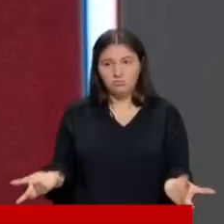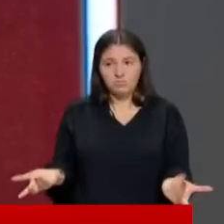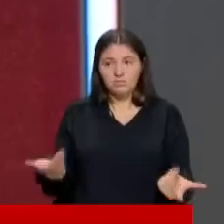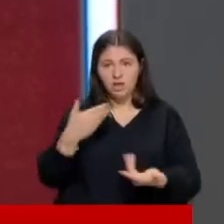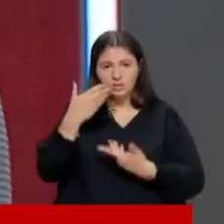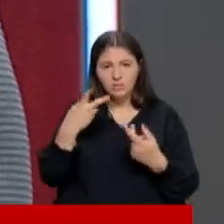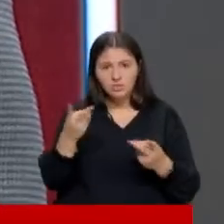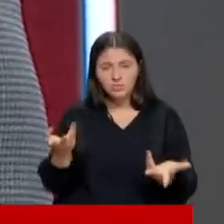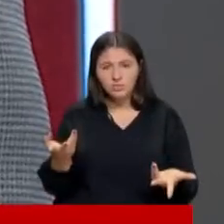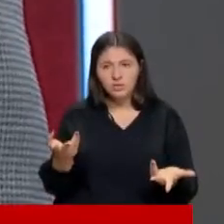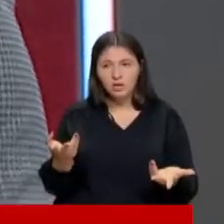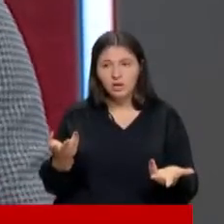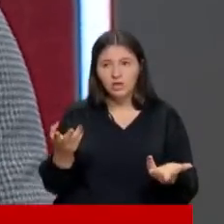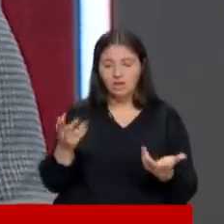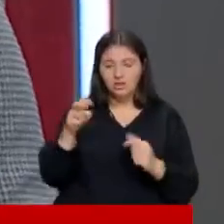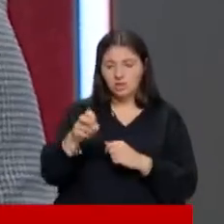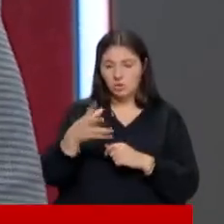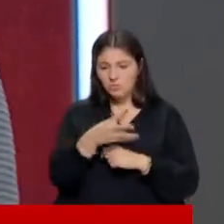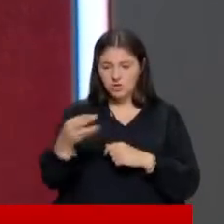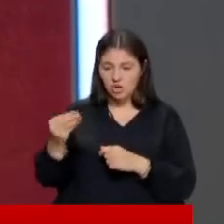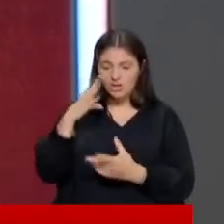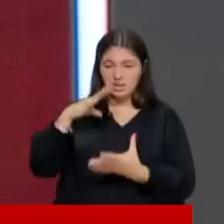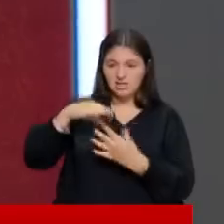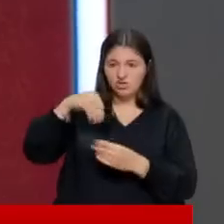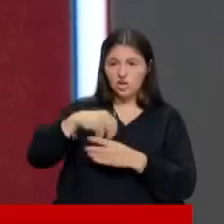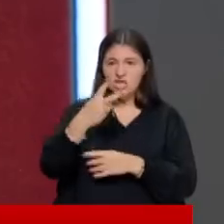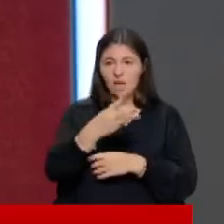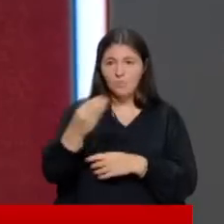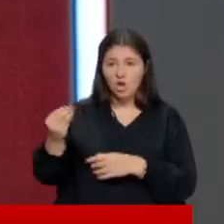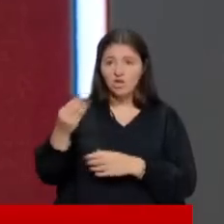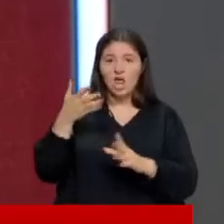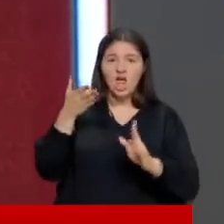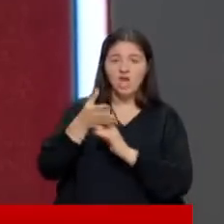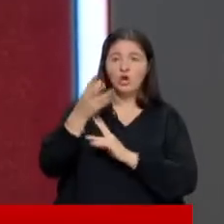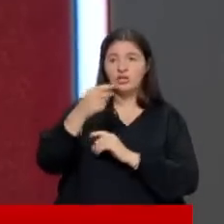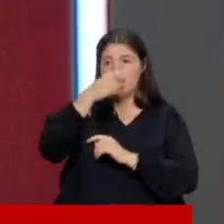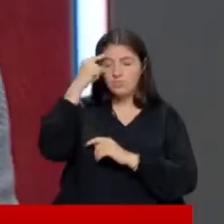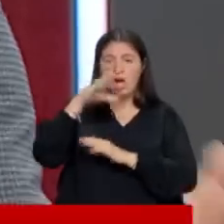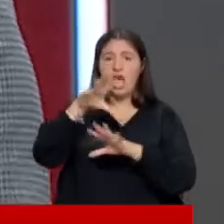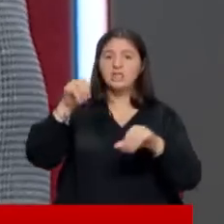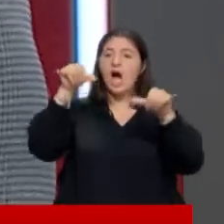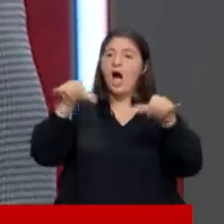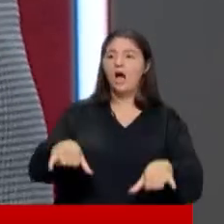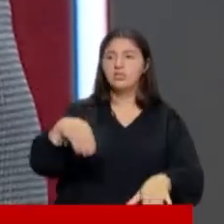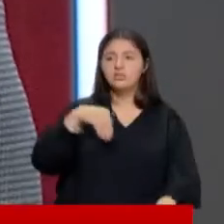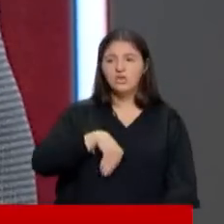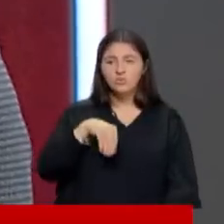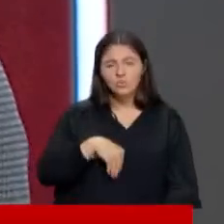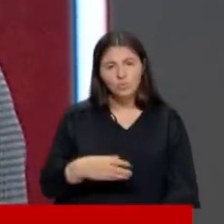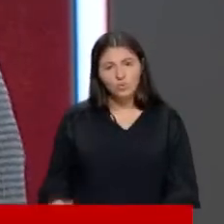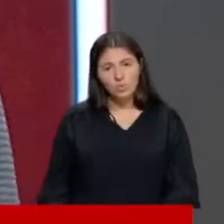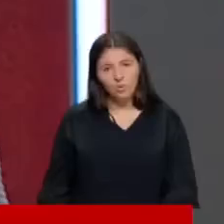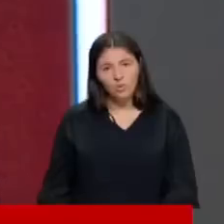anlatabiliyor muyum 85 milyon içinde 2 milyon kişinin eriştiği imkanları herkes erişiyormuş gibi gösteriyorlar